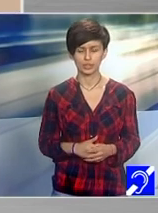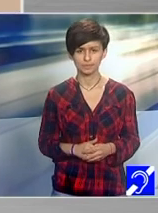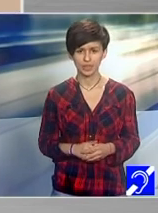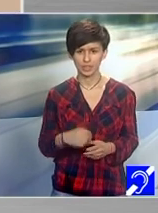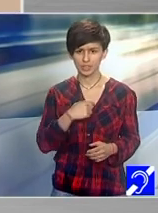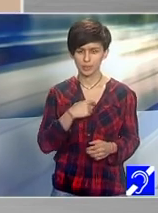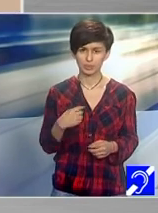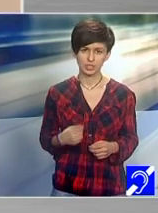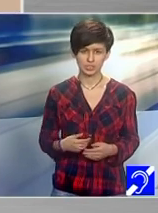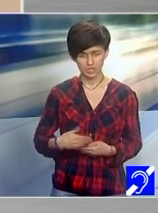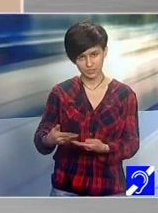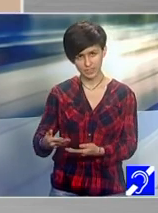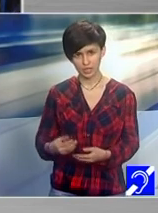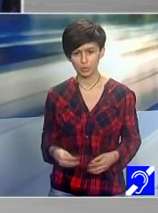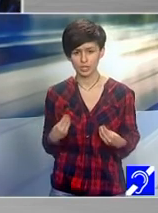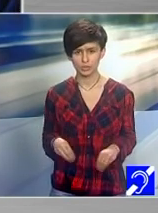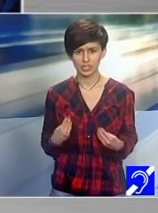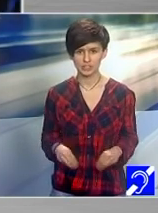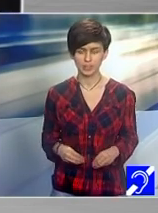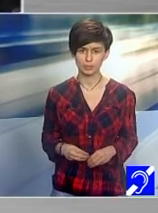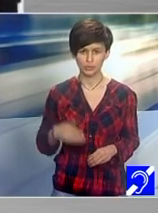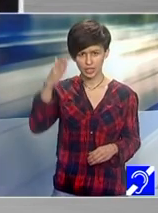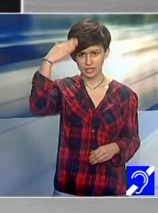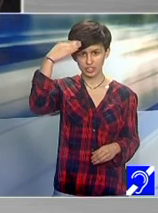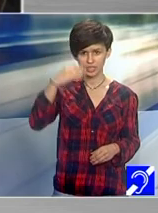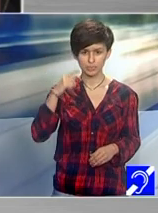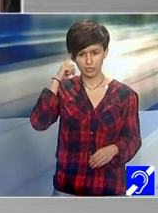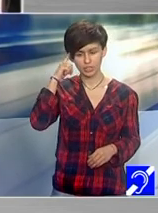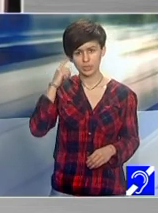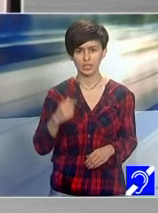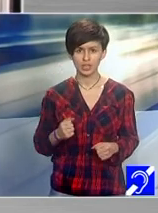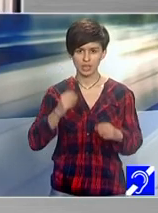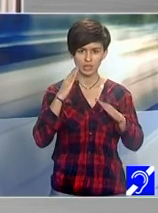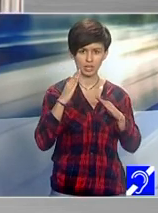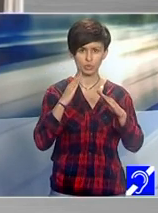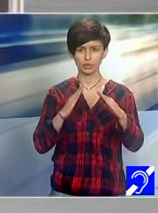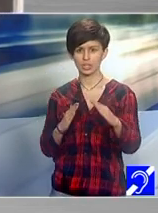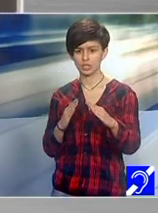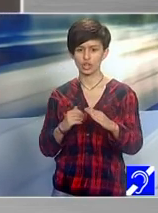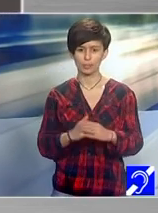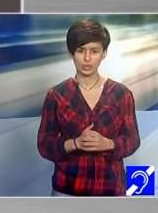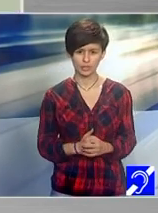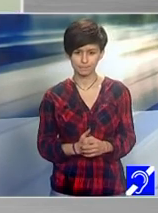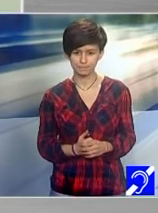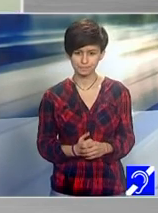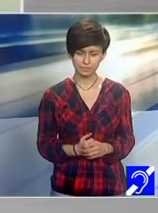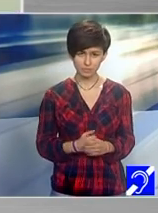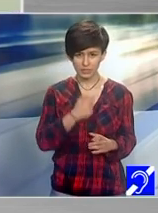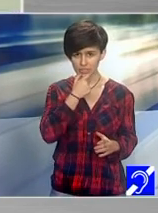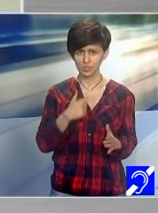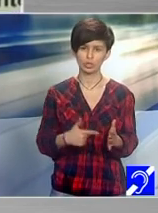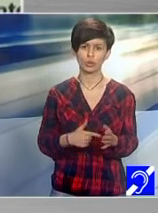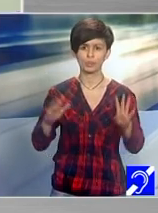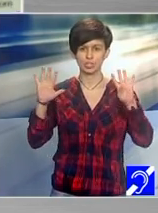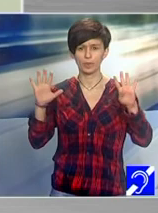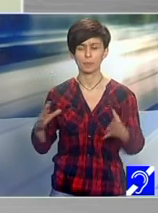exemplu celebru. Știm că în 2009 Roboscanu a câștigat Marele Premiu la Salonul Internațional de Invenții de la Geneva.